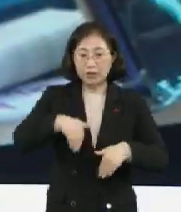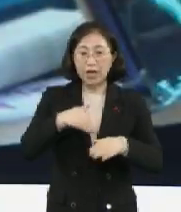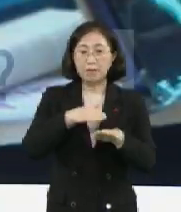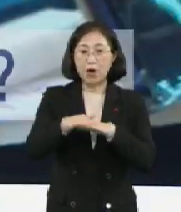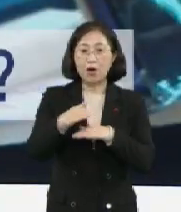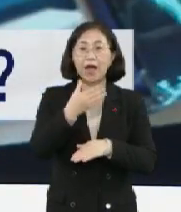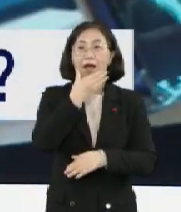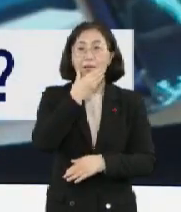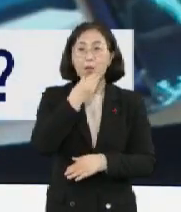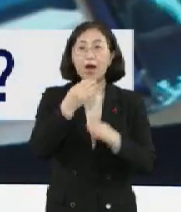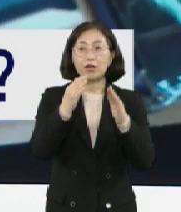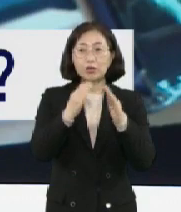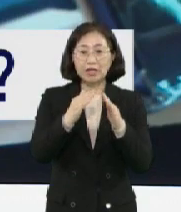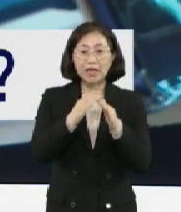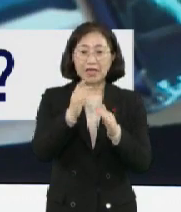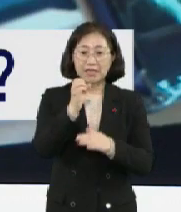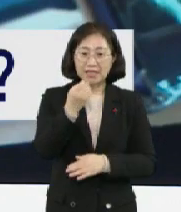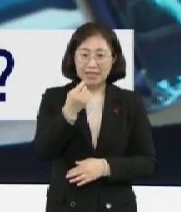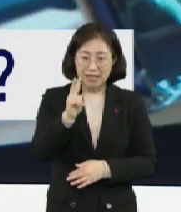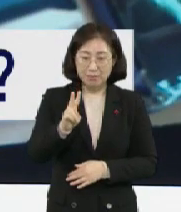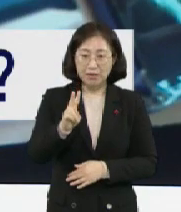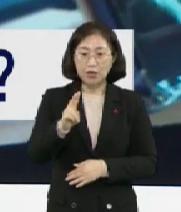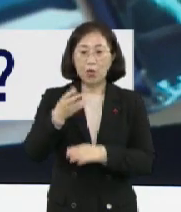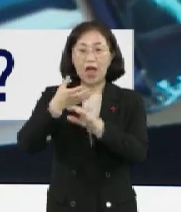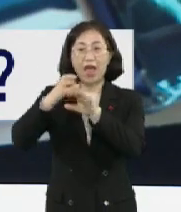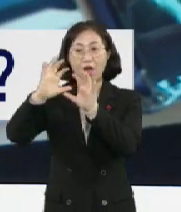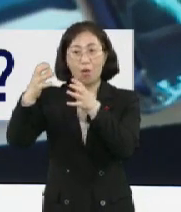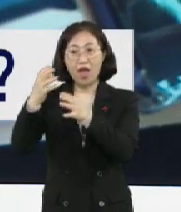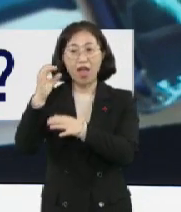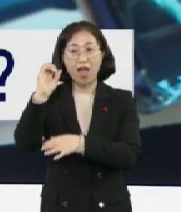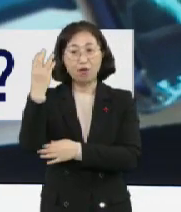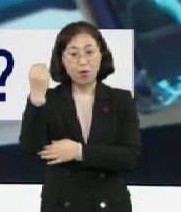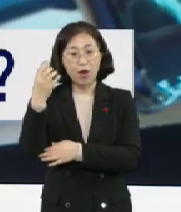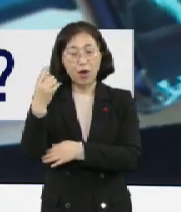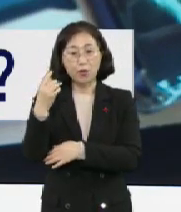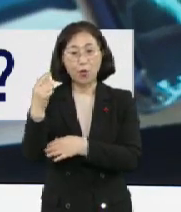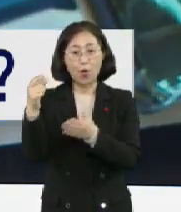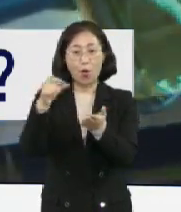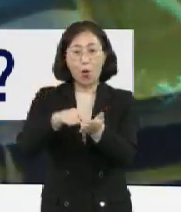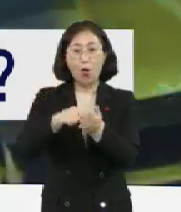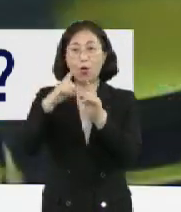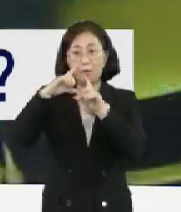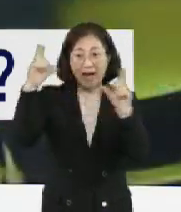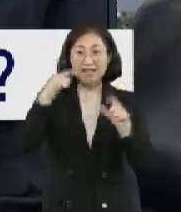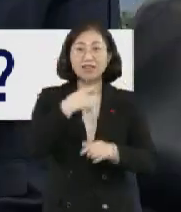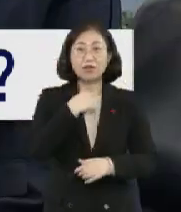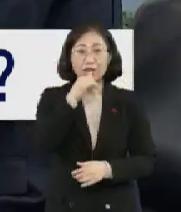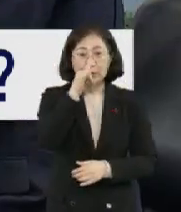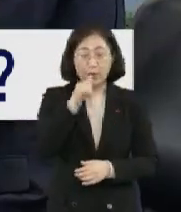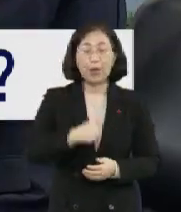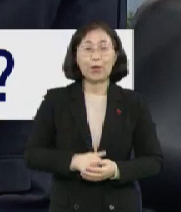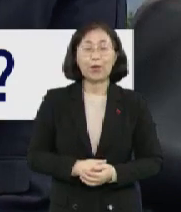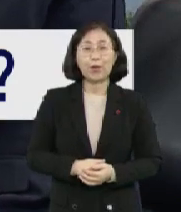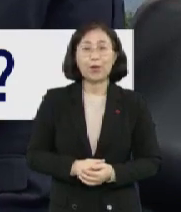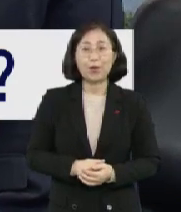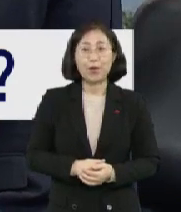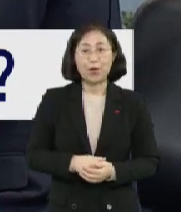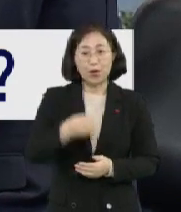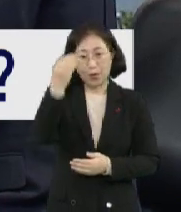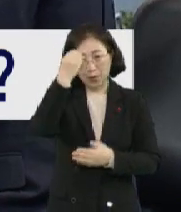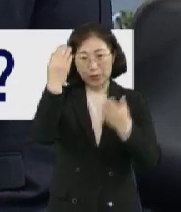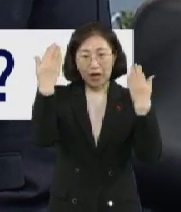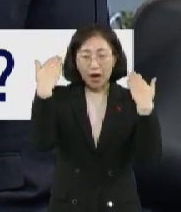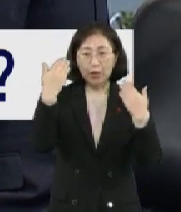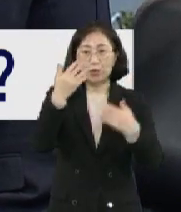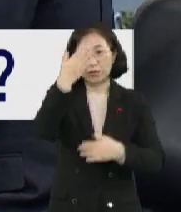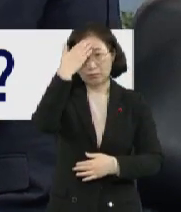행복한 주택이 뭐 CCTV를 비롯한 해외 언론에까지 이제 소개되는 그런 일이 있지 않았습니까? 그렇습니다. 또 영유아부터 고등학생까지